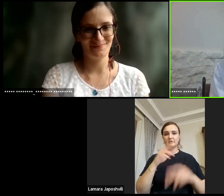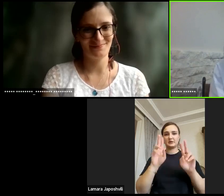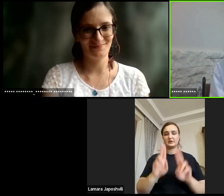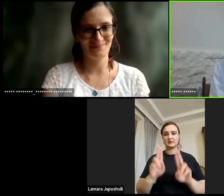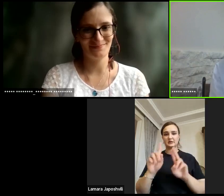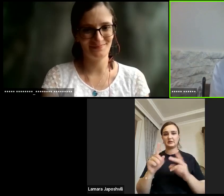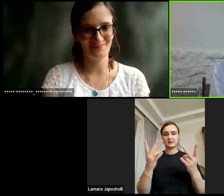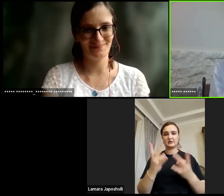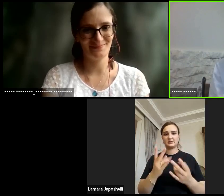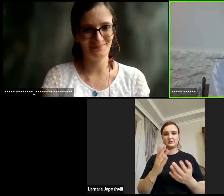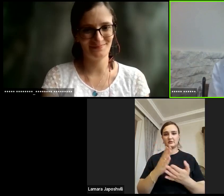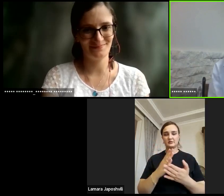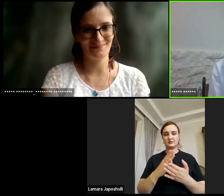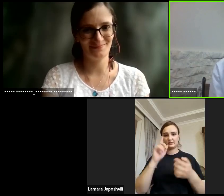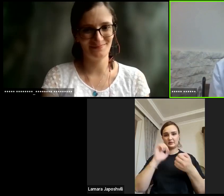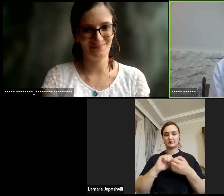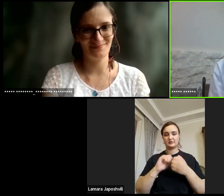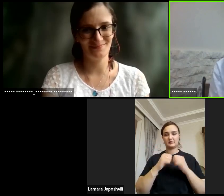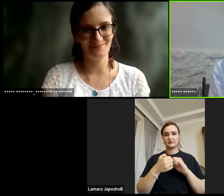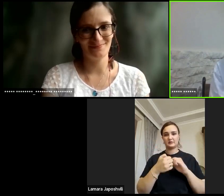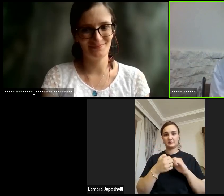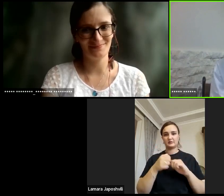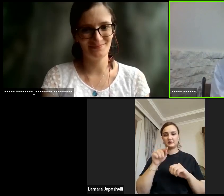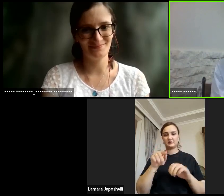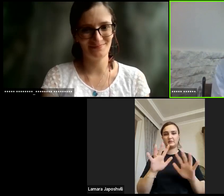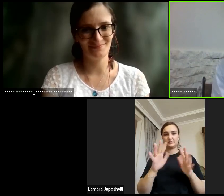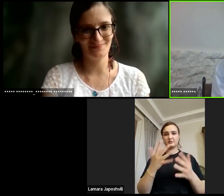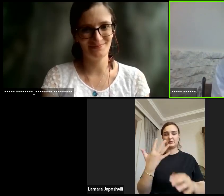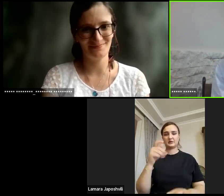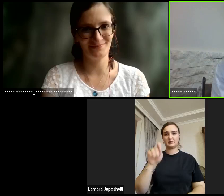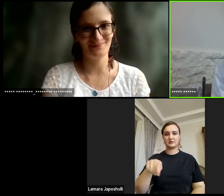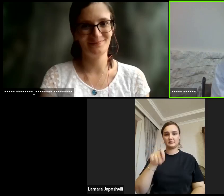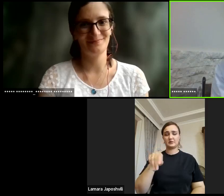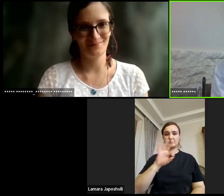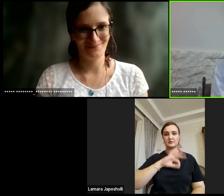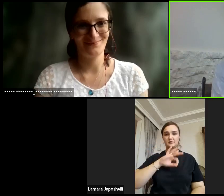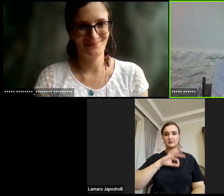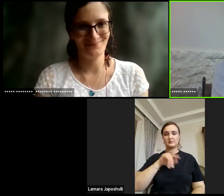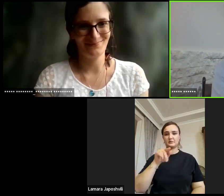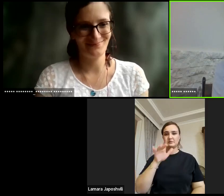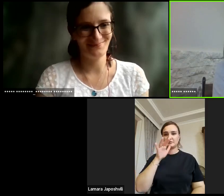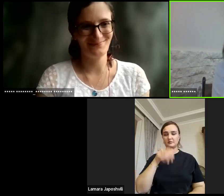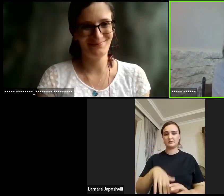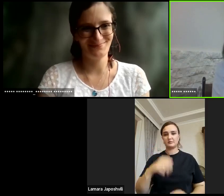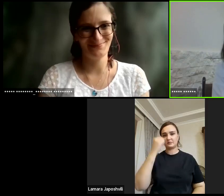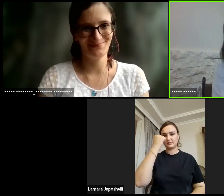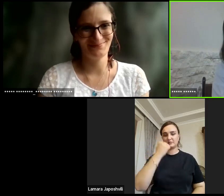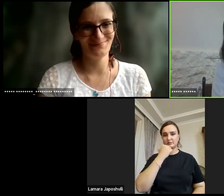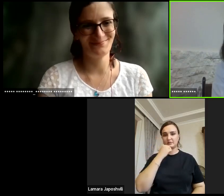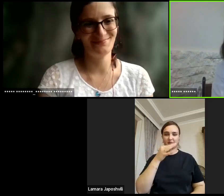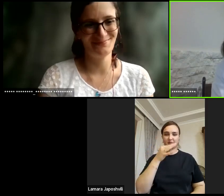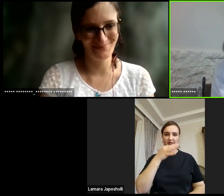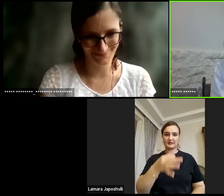საჭიროა დავიმახსოვროთ ამ შემთხვევაში ხელჯოხის გამოყენების დროს. მადლობას გიხდი, ლეილა.